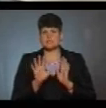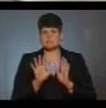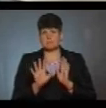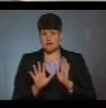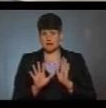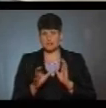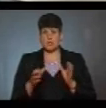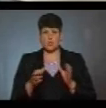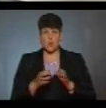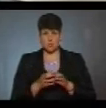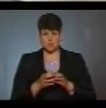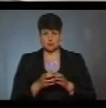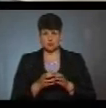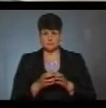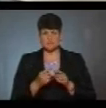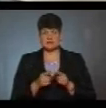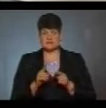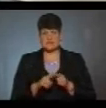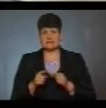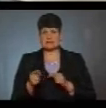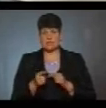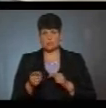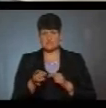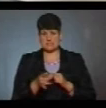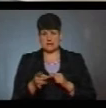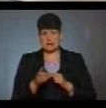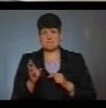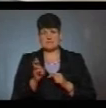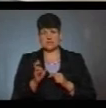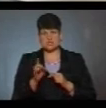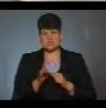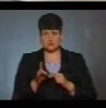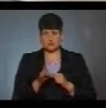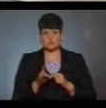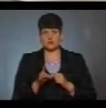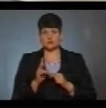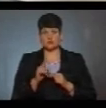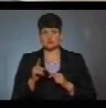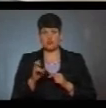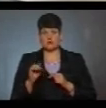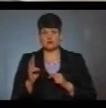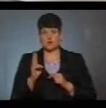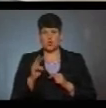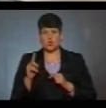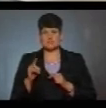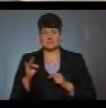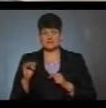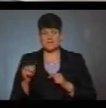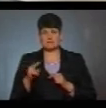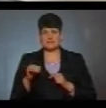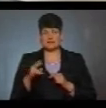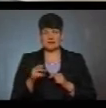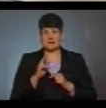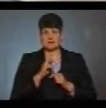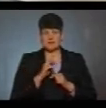165-й округ, це Тернопільський район, Бережанський, Зборівський, Козівський, Підгаєцький і частина